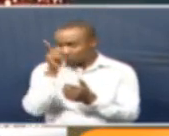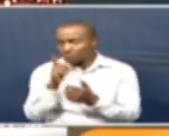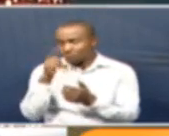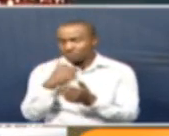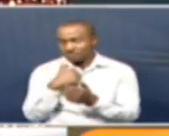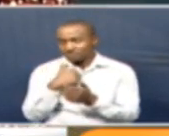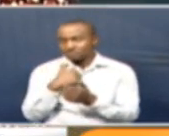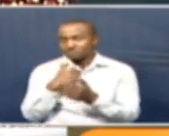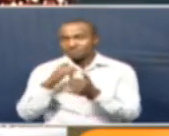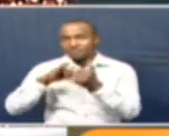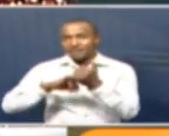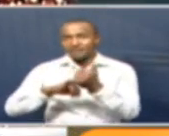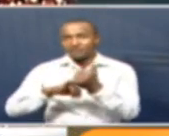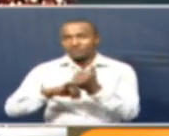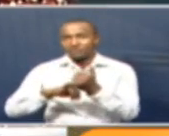mwezi mmoja.